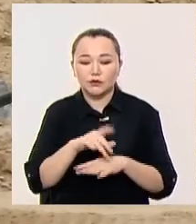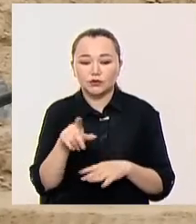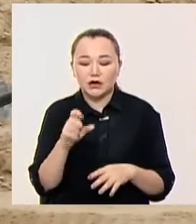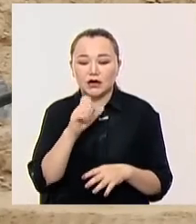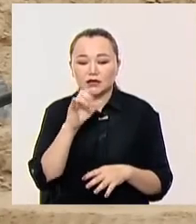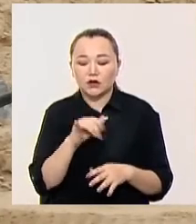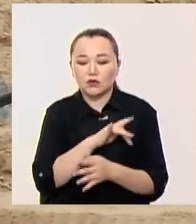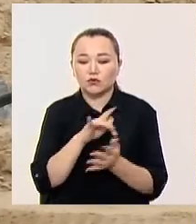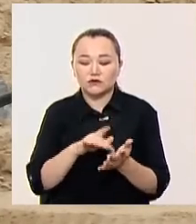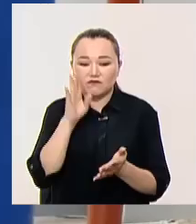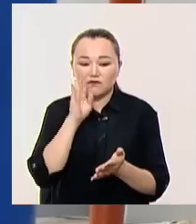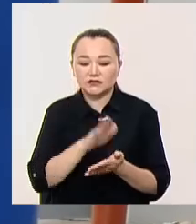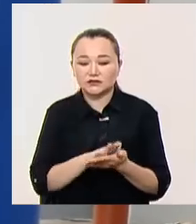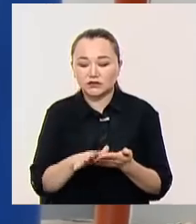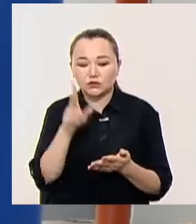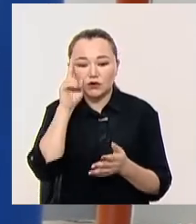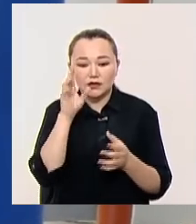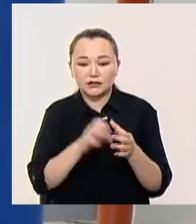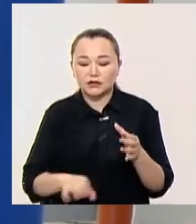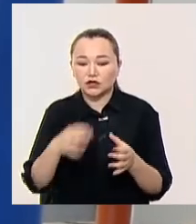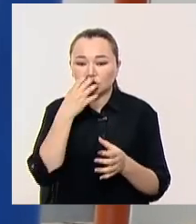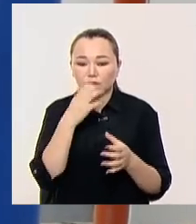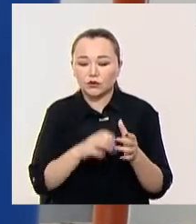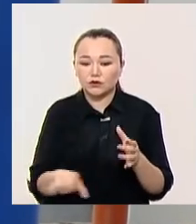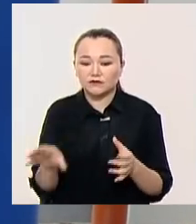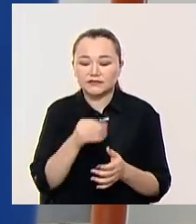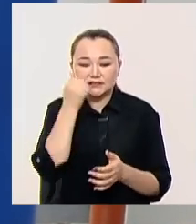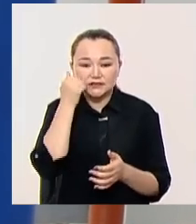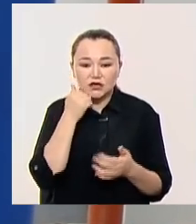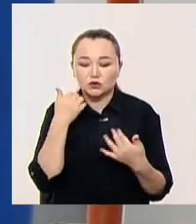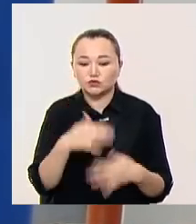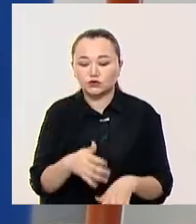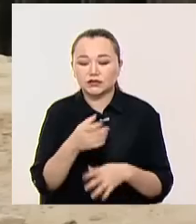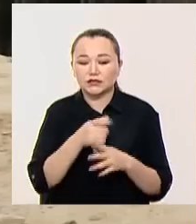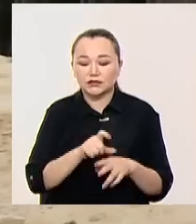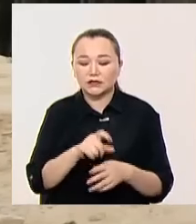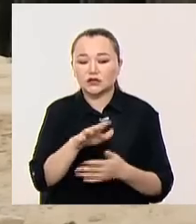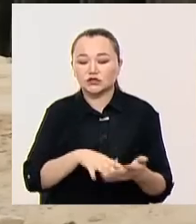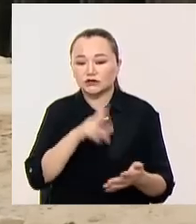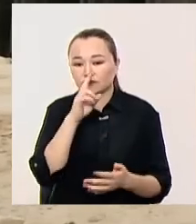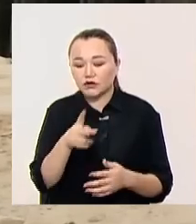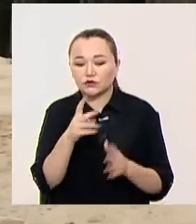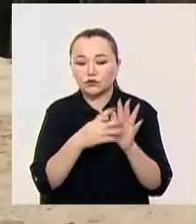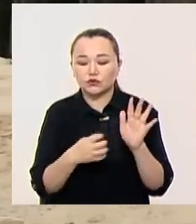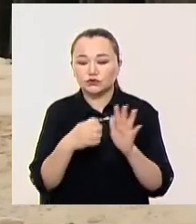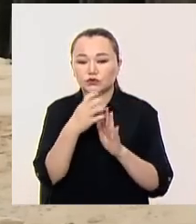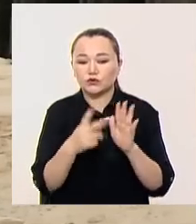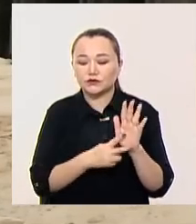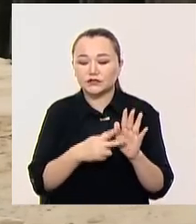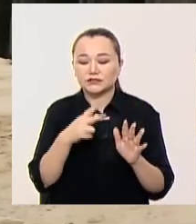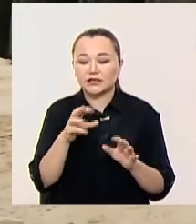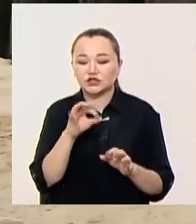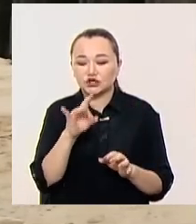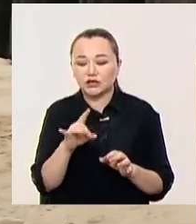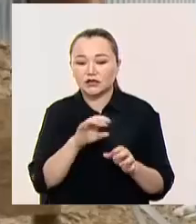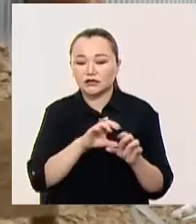Ақтау қаласының ауызсу, кәріз және жылу желілерінің тозығы жеткенін айтып отыр. Сол үшін алдағы 2 жылда 918 шақырым инженерлік